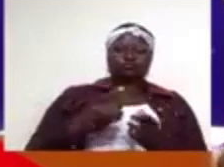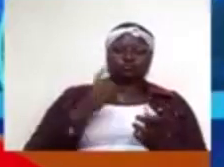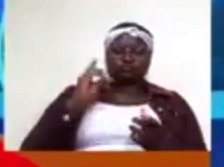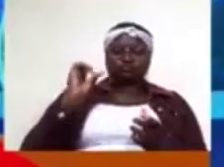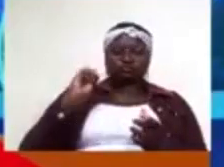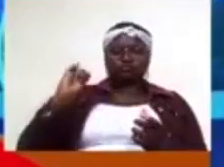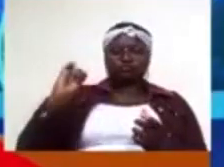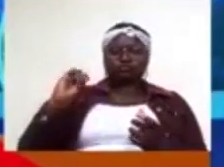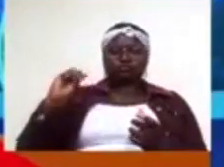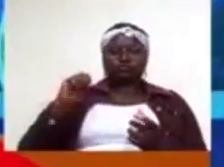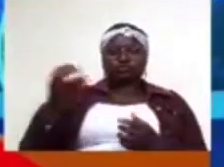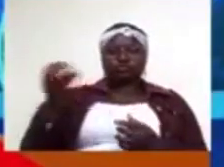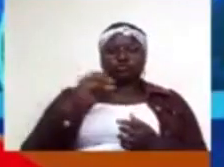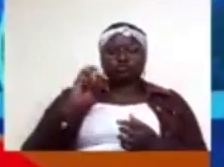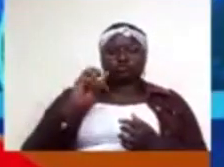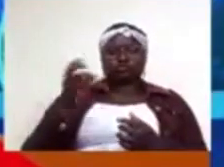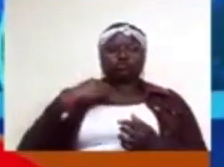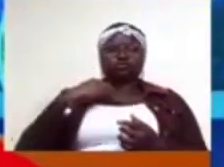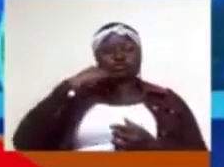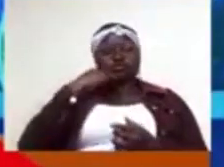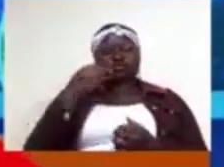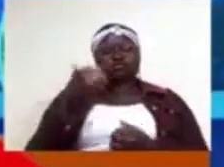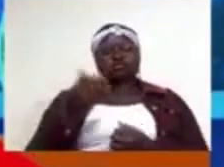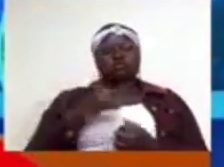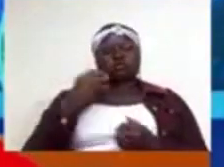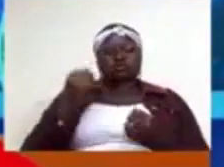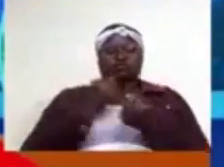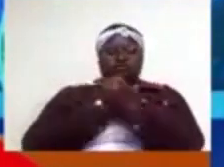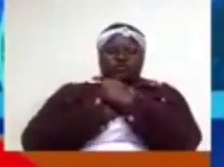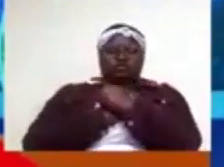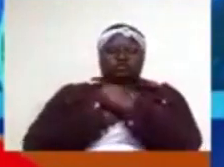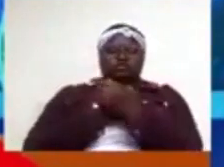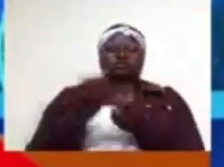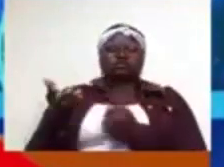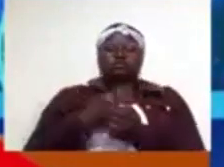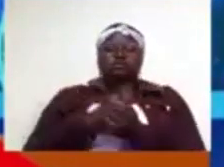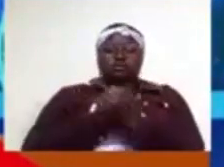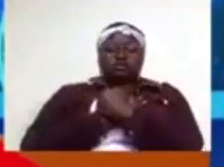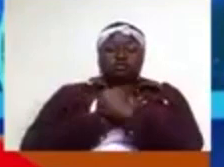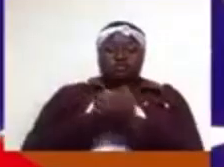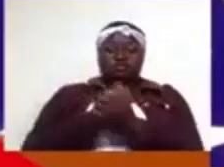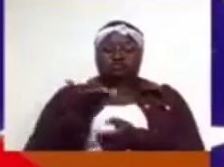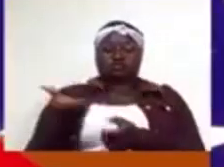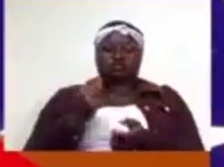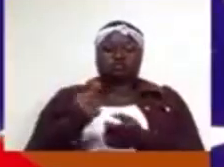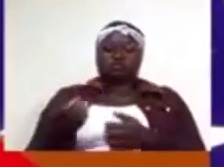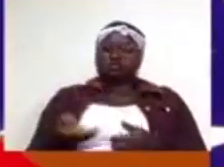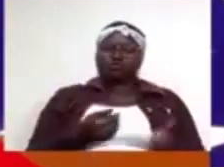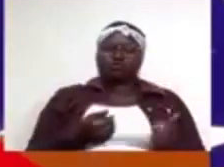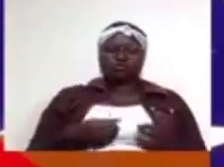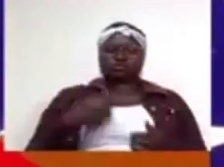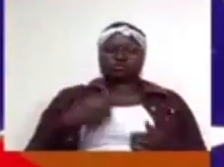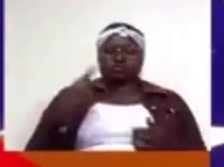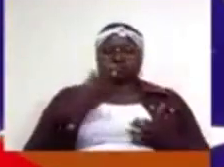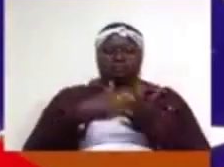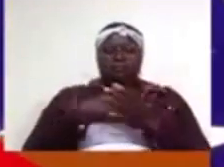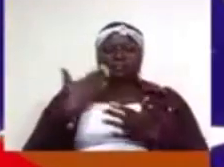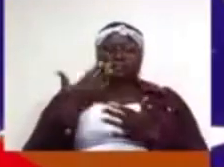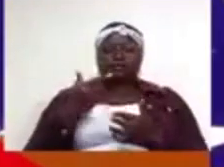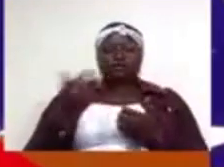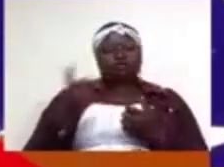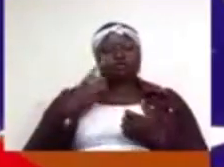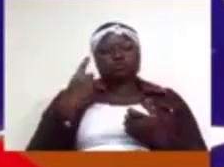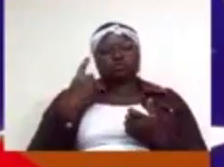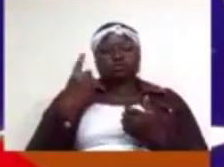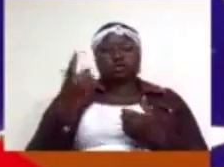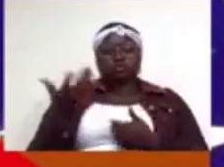disorder ya atiriri ni obsessed na mundu uyu ni amwedete na wendo uyu ri akona no wake eika angeiganira